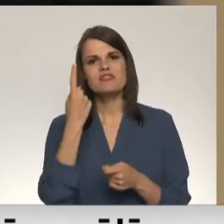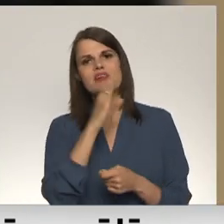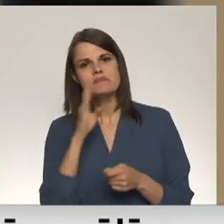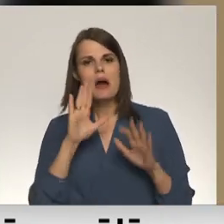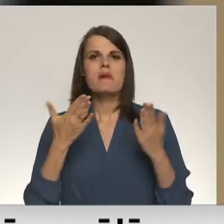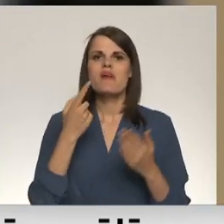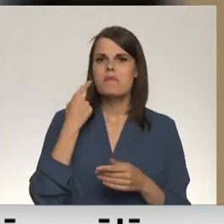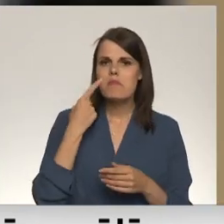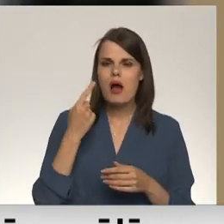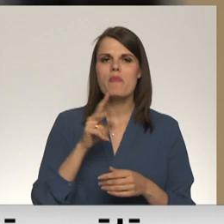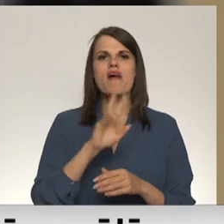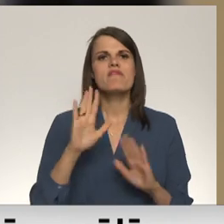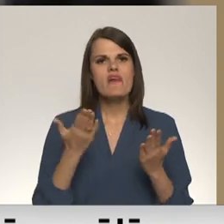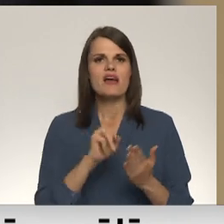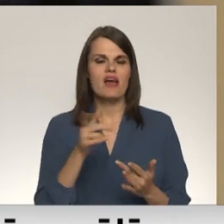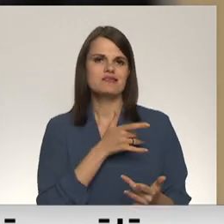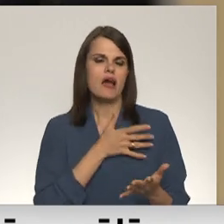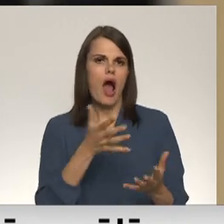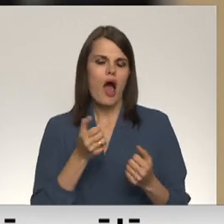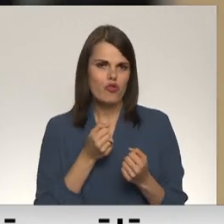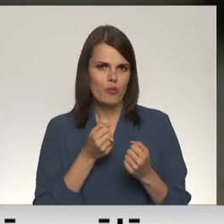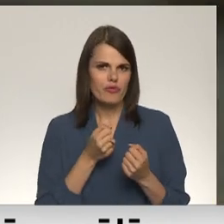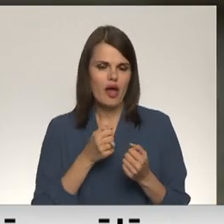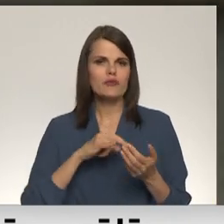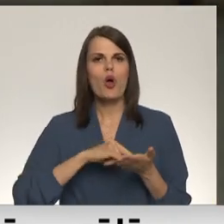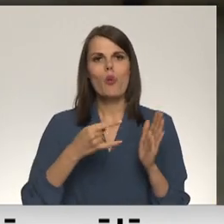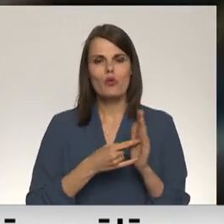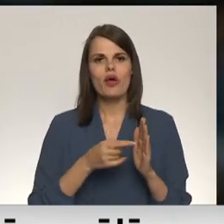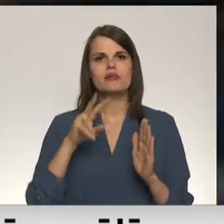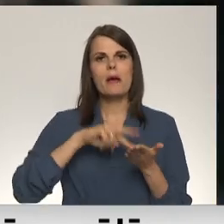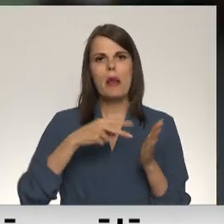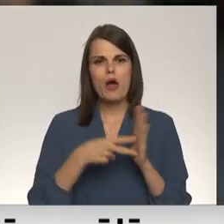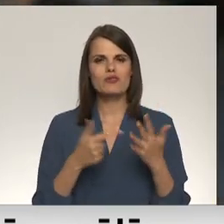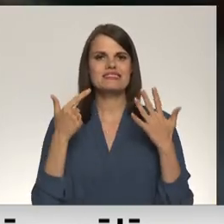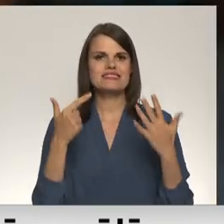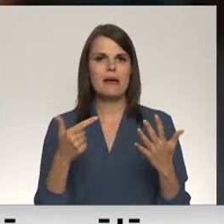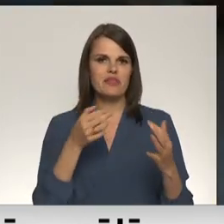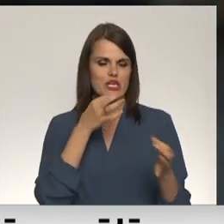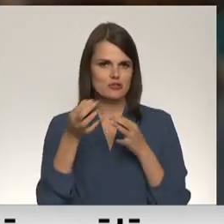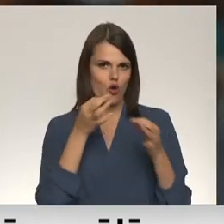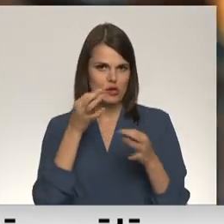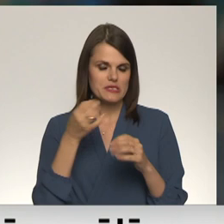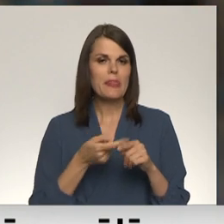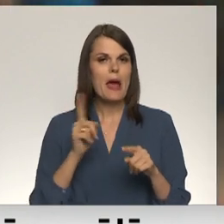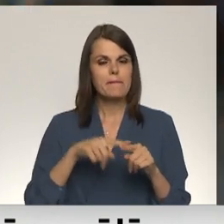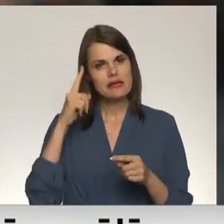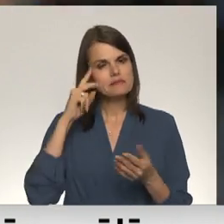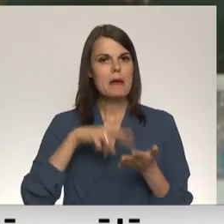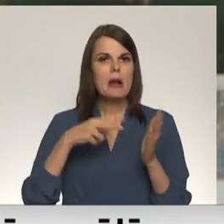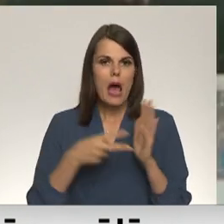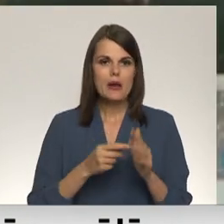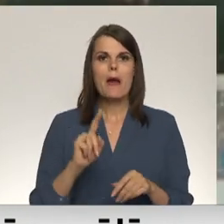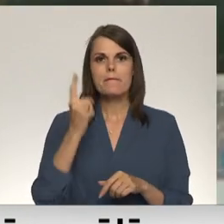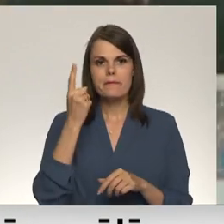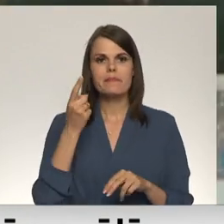ir aizbildniecībā vai adoptēti. Projektā paredzētas 7 konsultācijas. Tāpēc jau mums ir tā doma, ka mēs pirmo